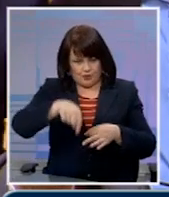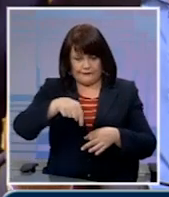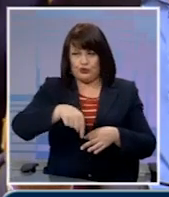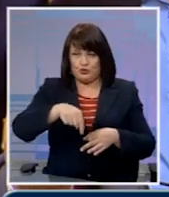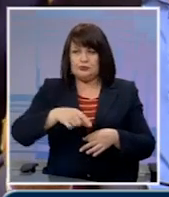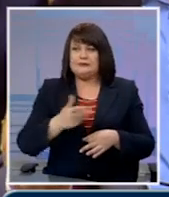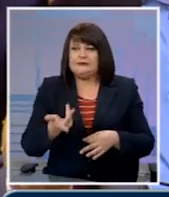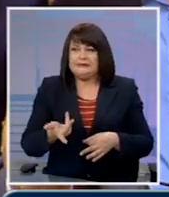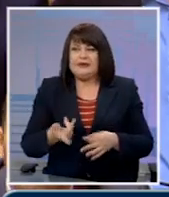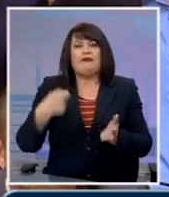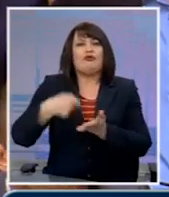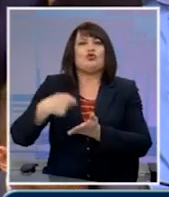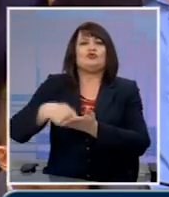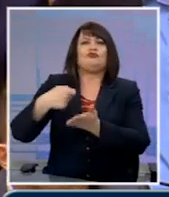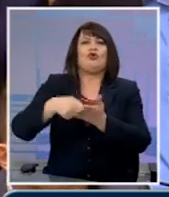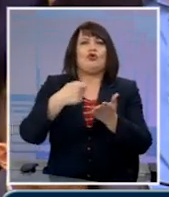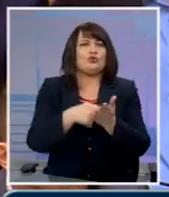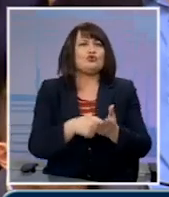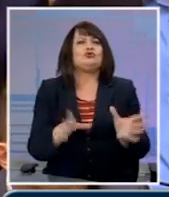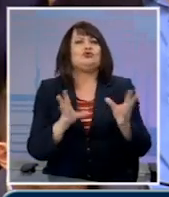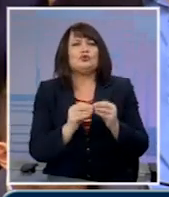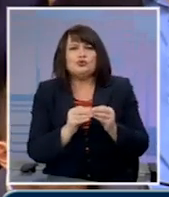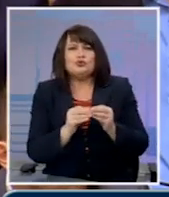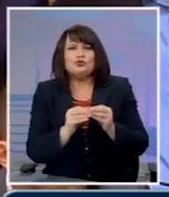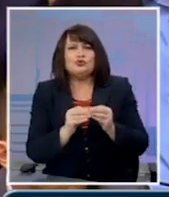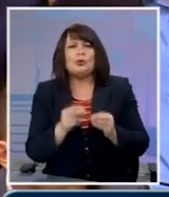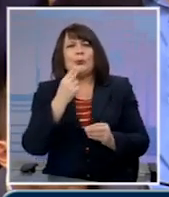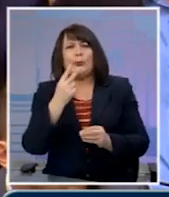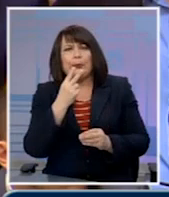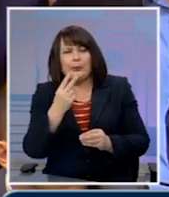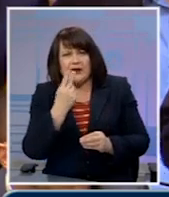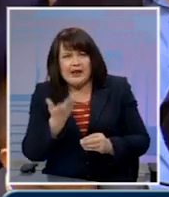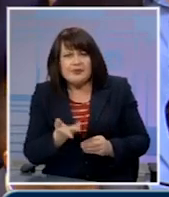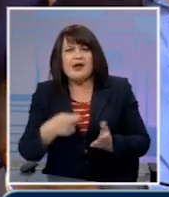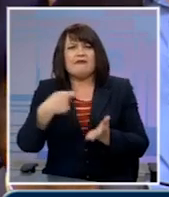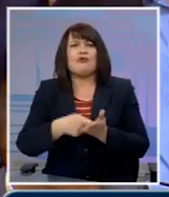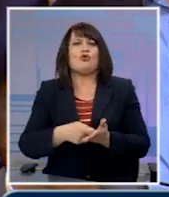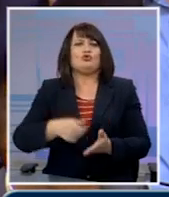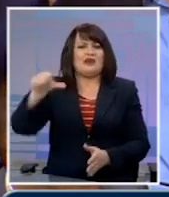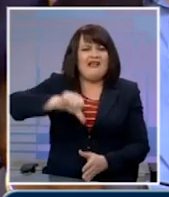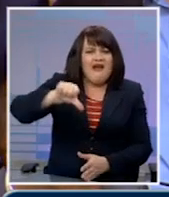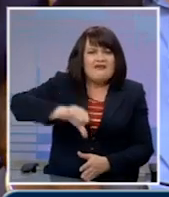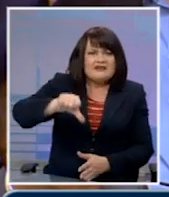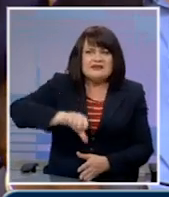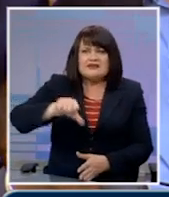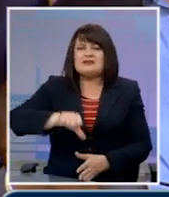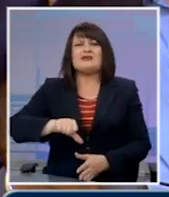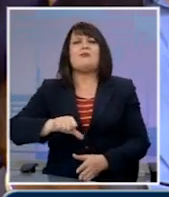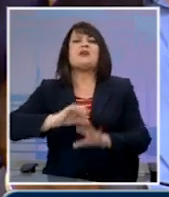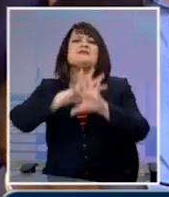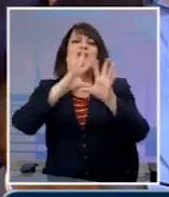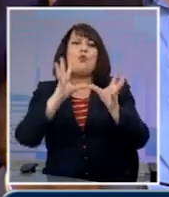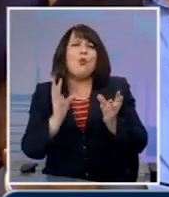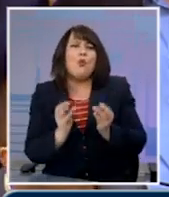ημερών φόρους και στα καπνά φόρους και στα καύσιμα παντού